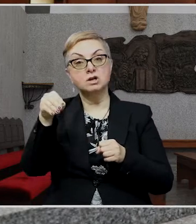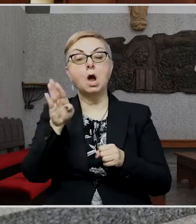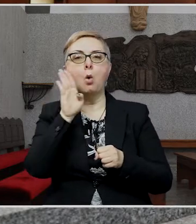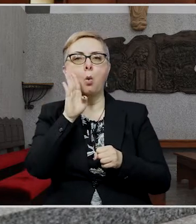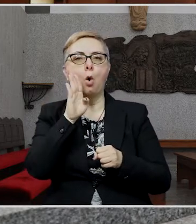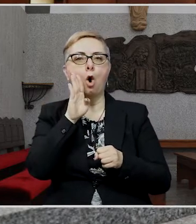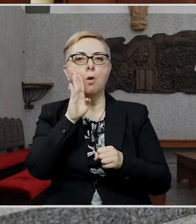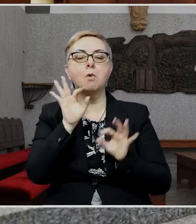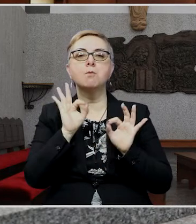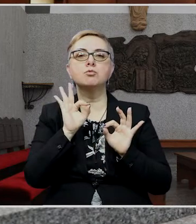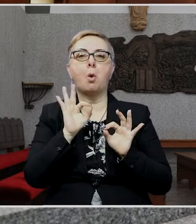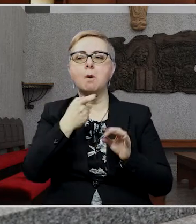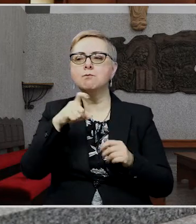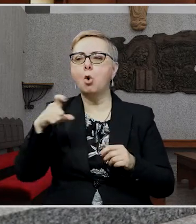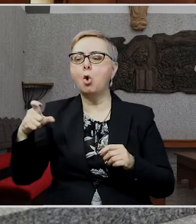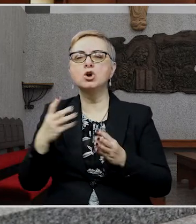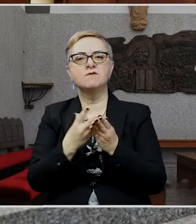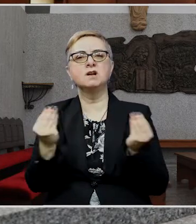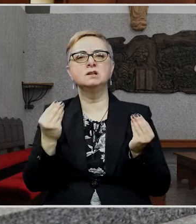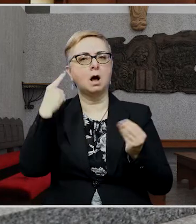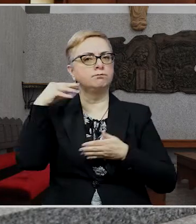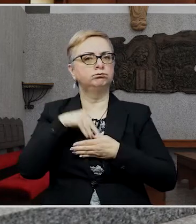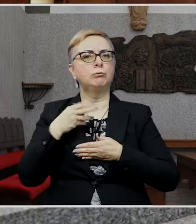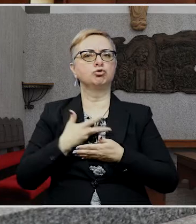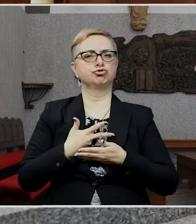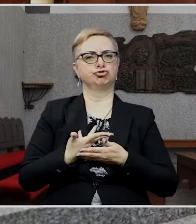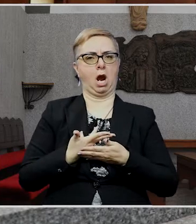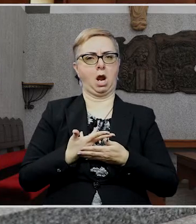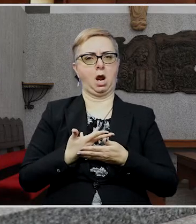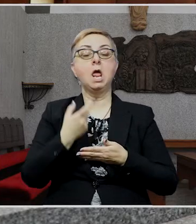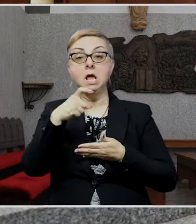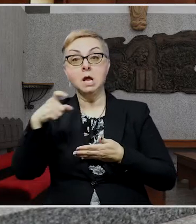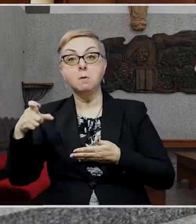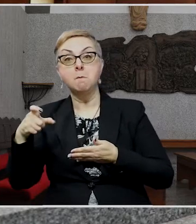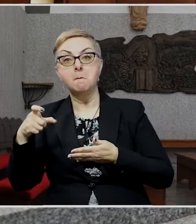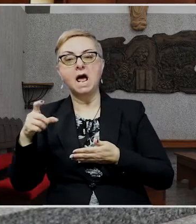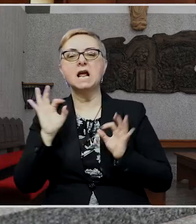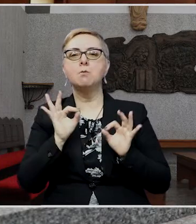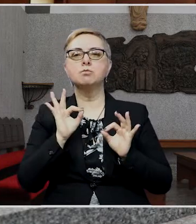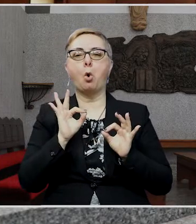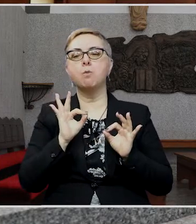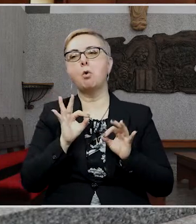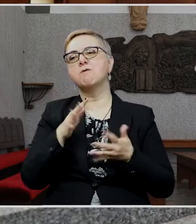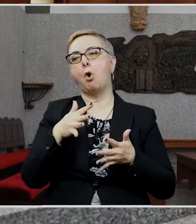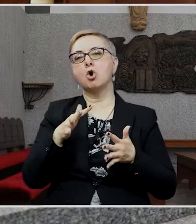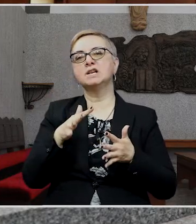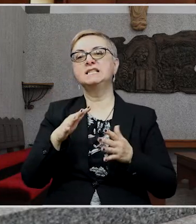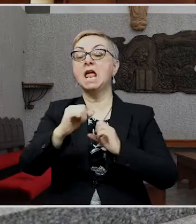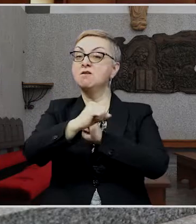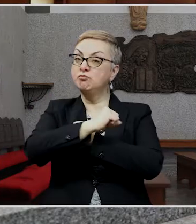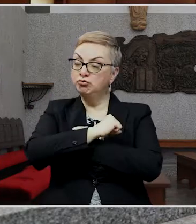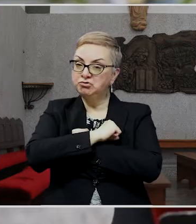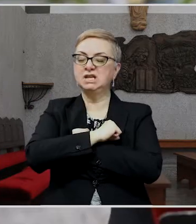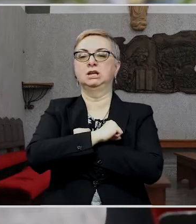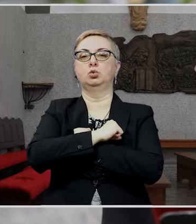da tanti perché quei perché che in qualche modo vogliono mettere in dubbio quella fiducia